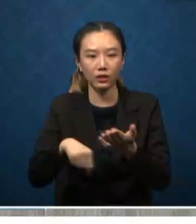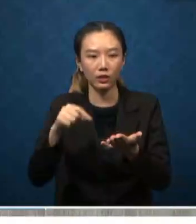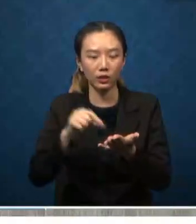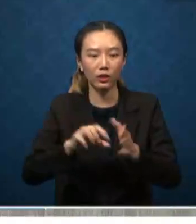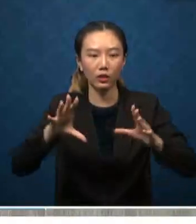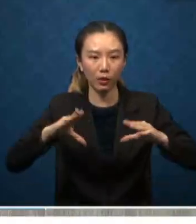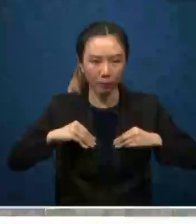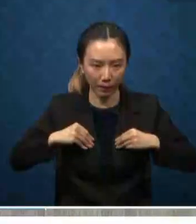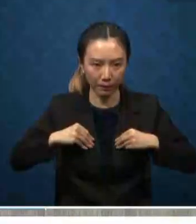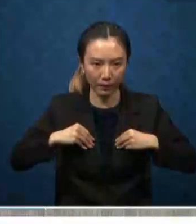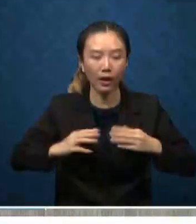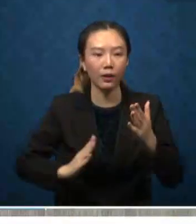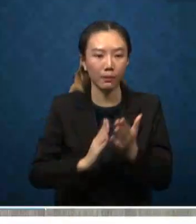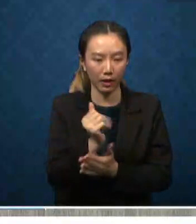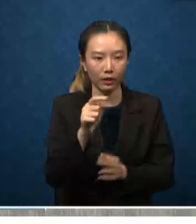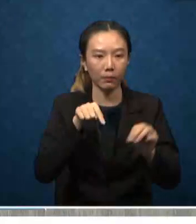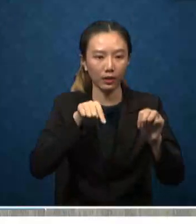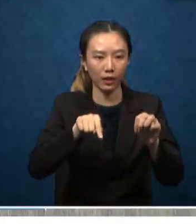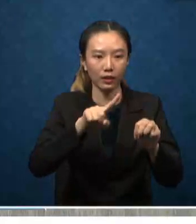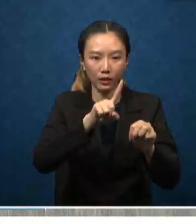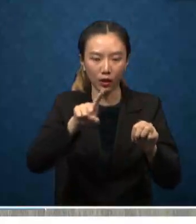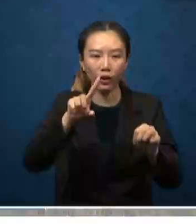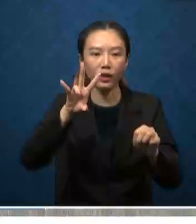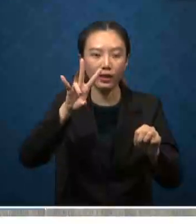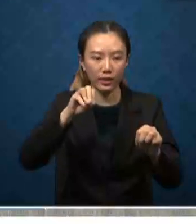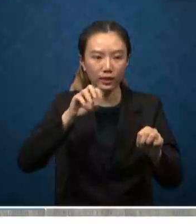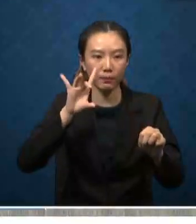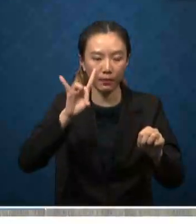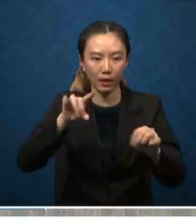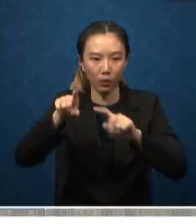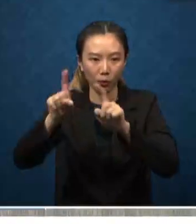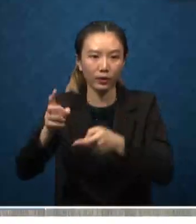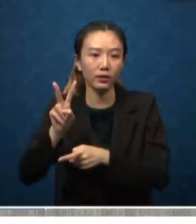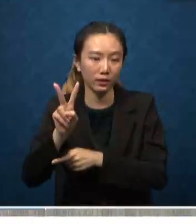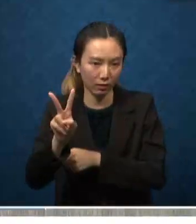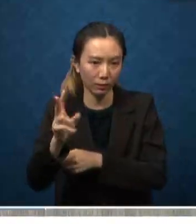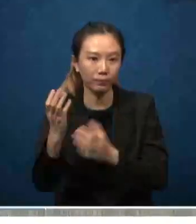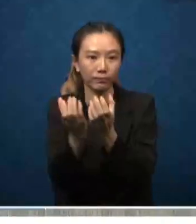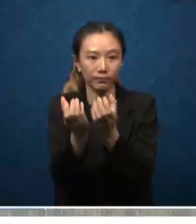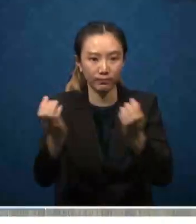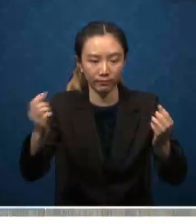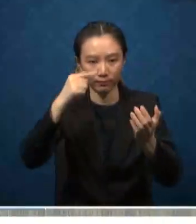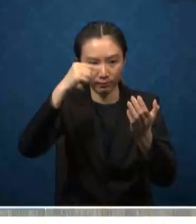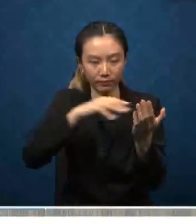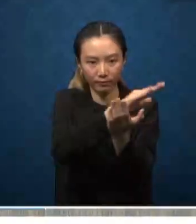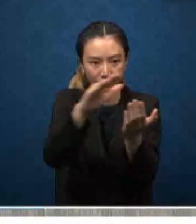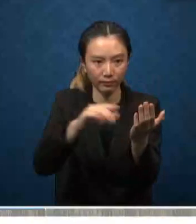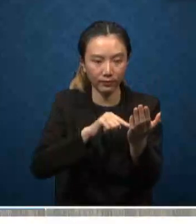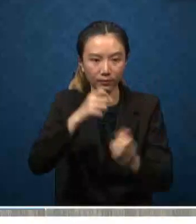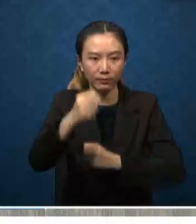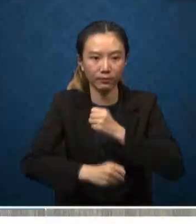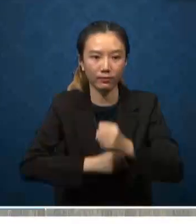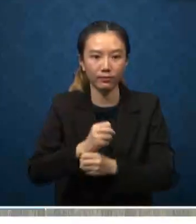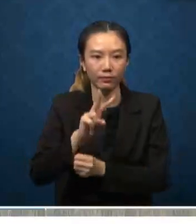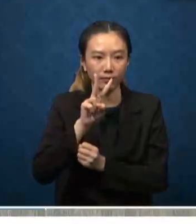ตามมาตรา178วรรค2ของรัฐธรรมนูญแห่งราชอาณาจักรไทยพุทธศักรา